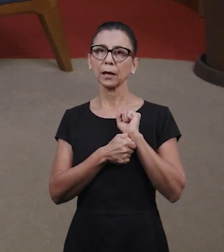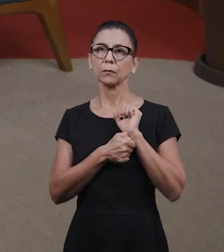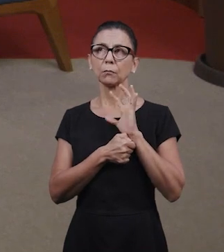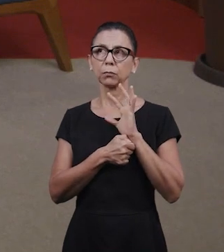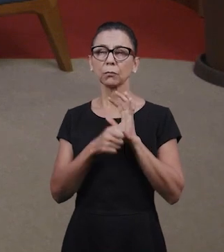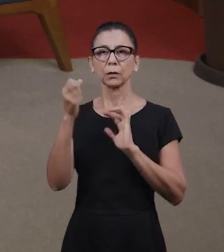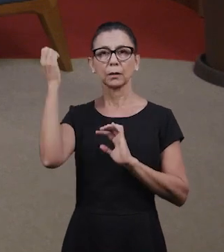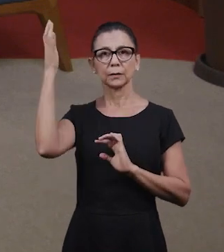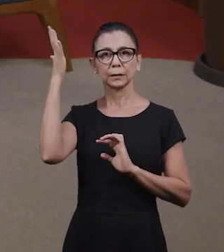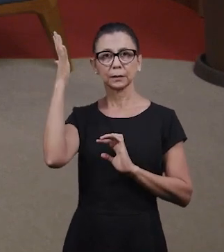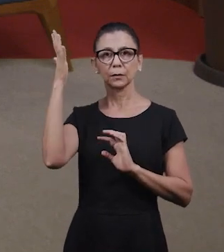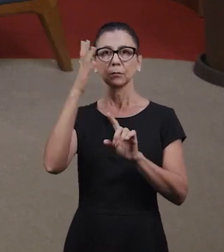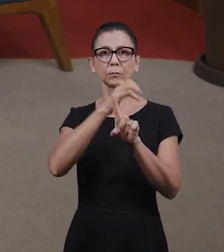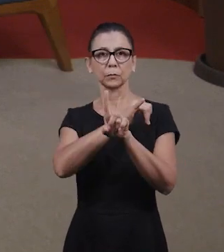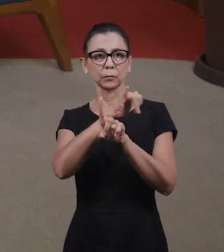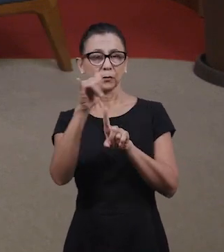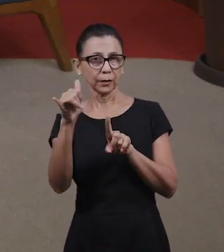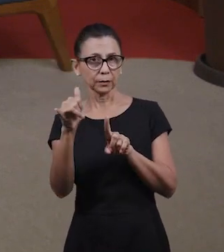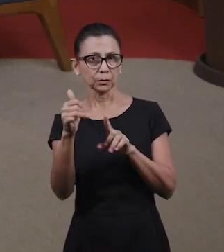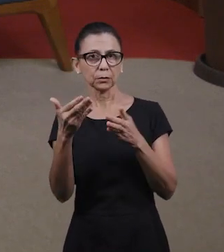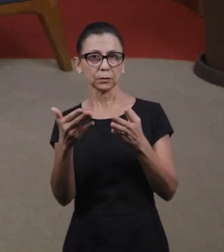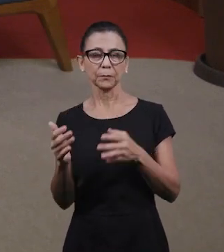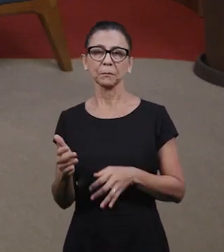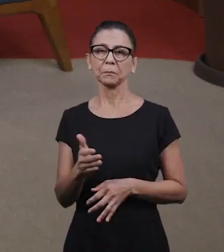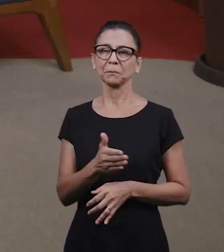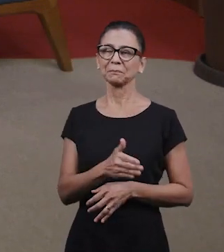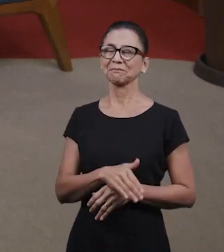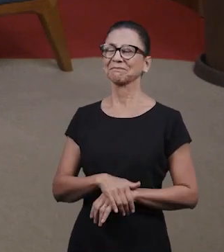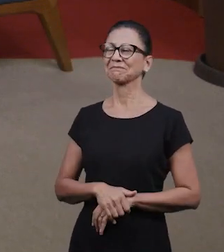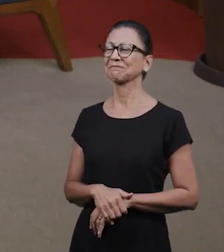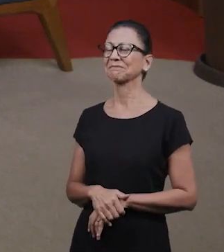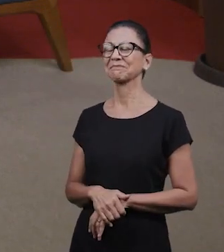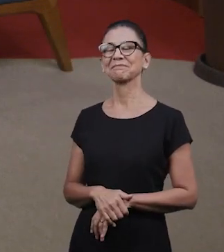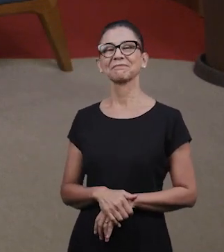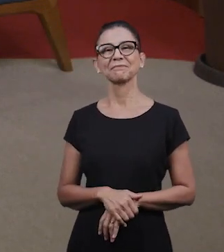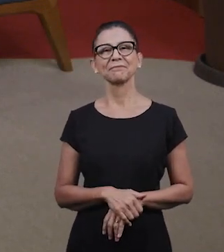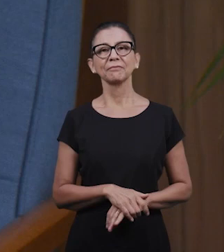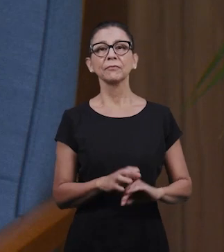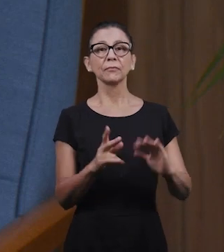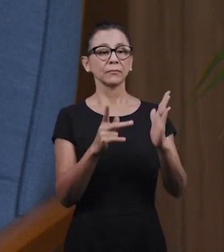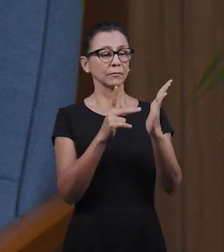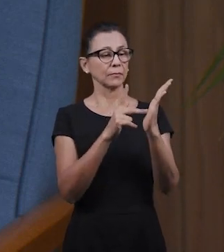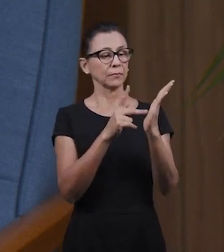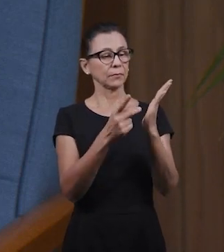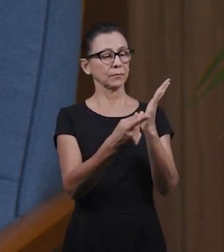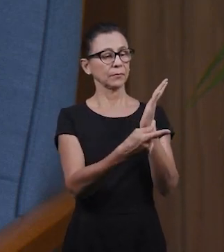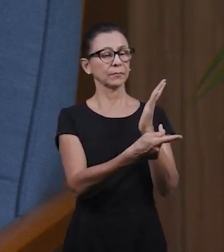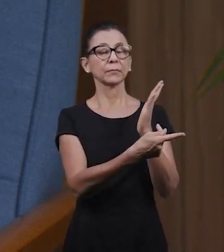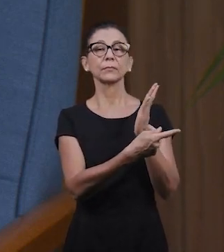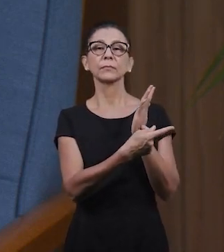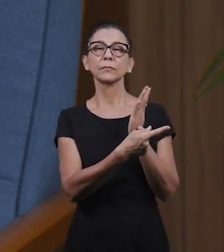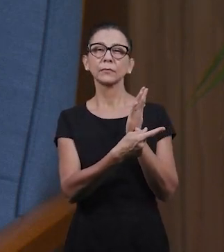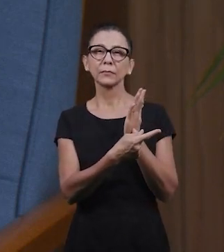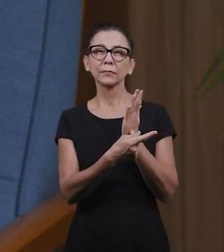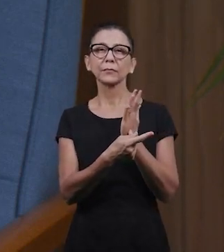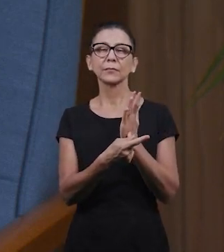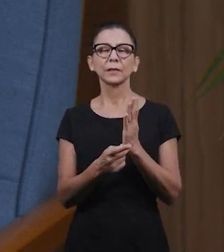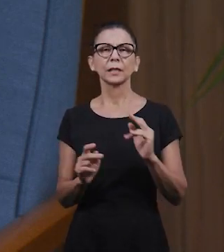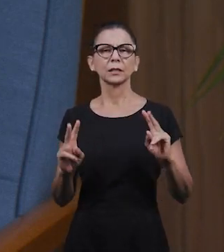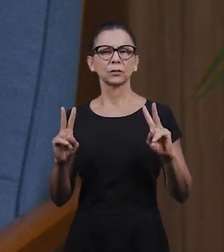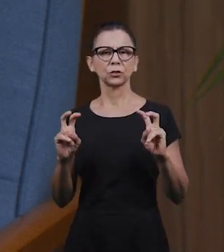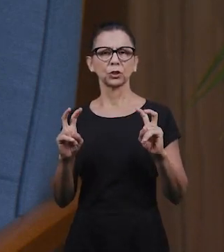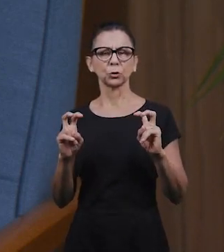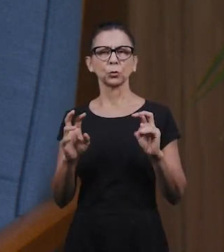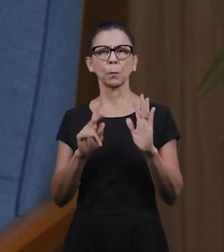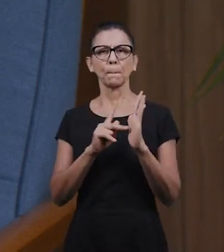mystère, c'est la révélation, c'est le prophétique. Gloire à Dieu. Très bien. Maintenant, la parabole, elle a